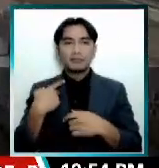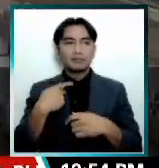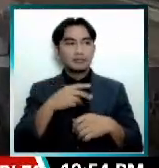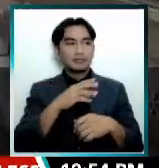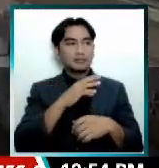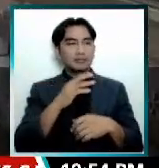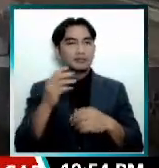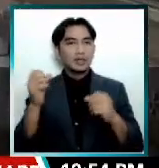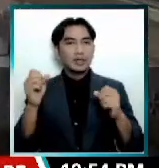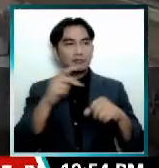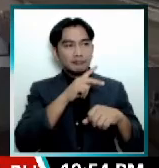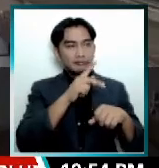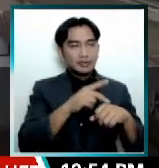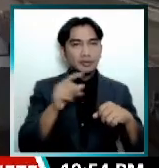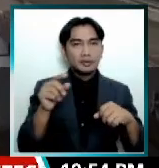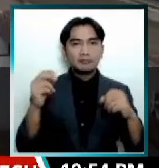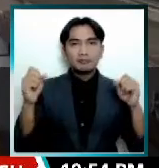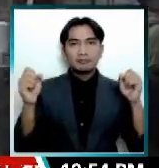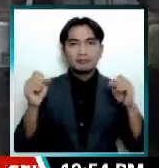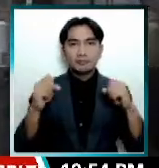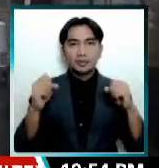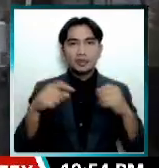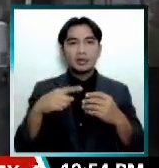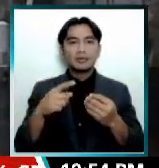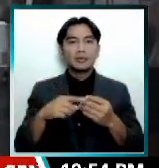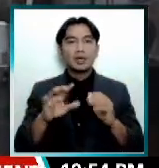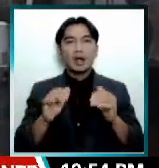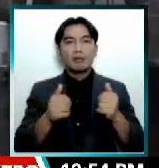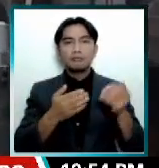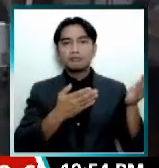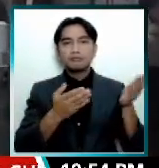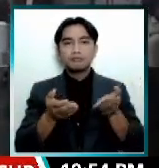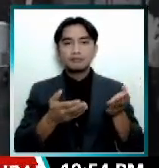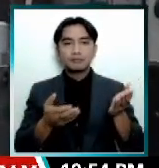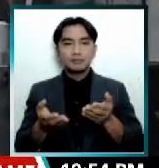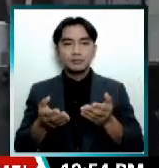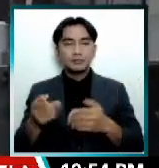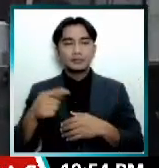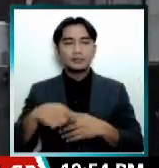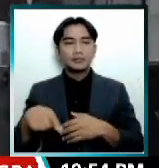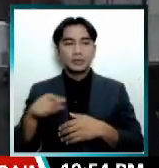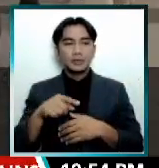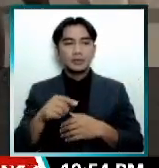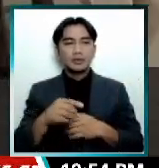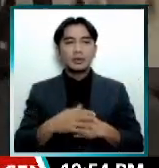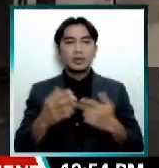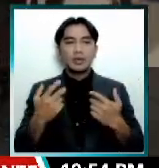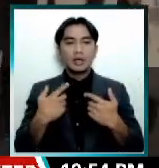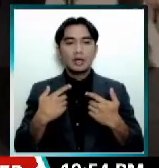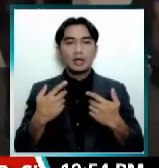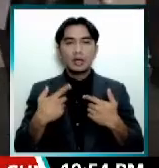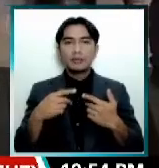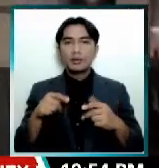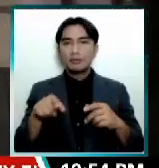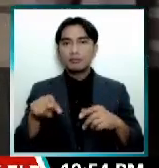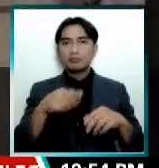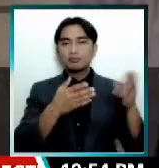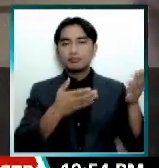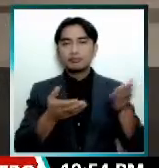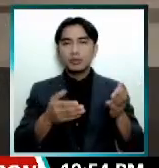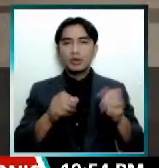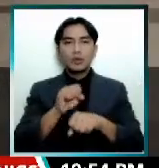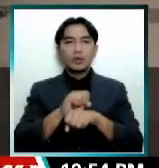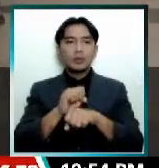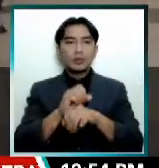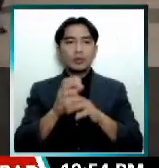deployment. Magpapadala ng team sa Hong Kong ang Department of Migrant Workers o DMW para ayusin ang lalamanin ng